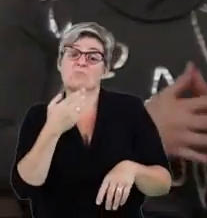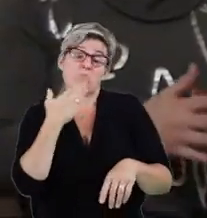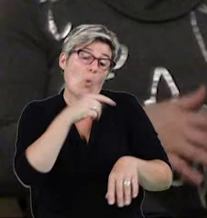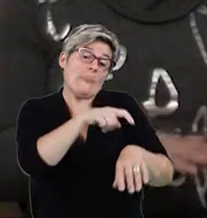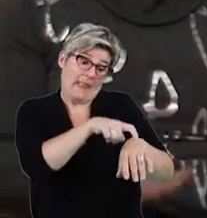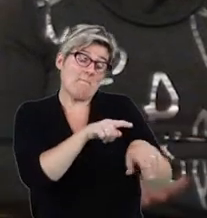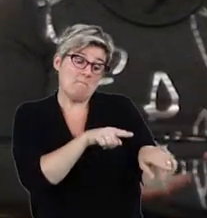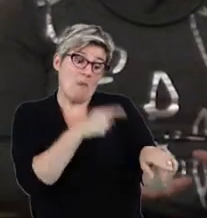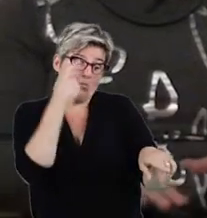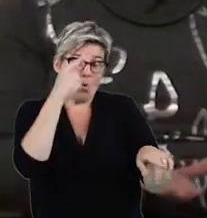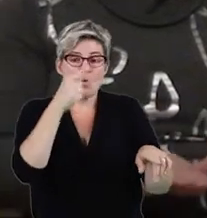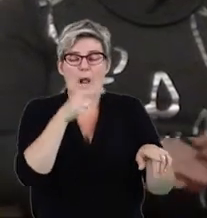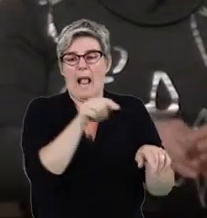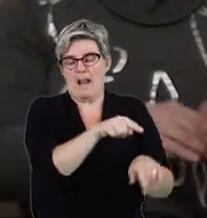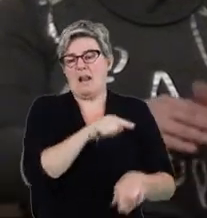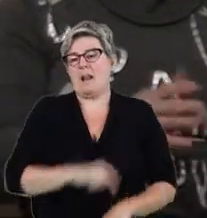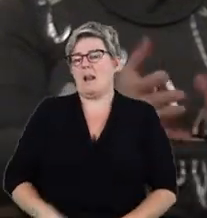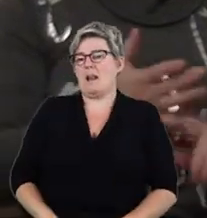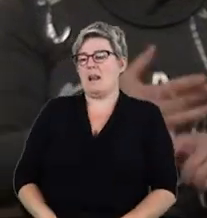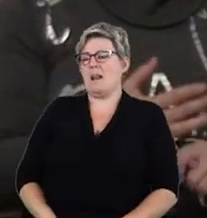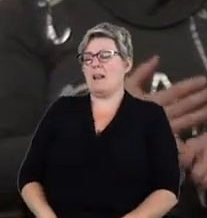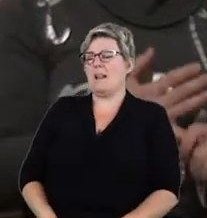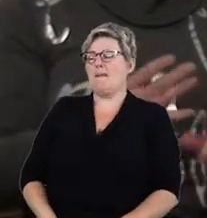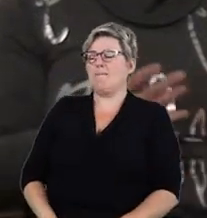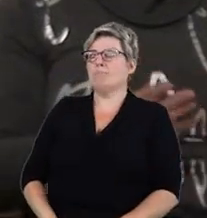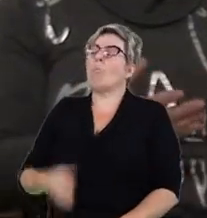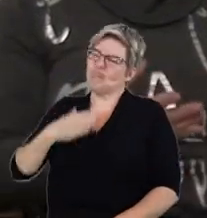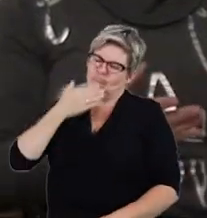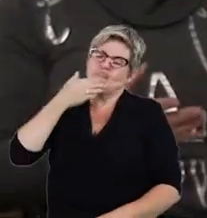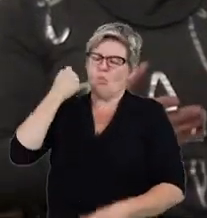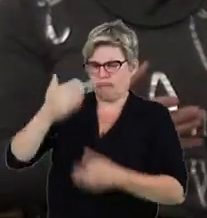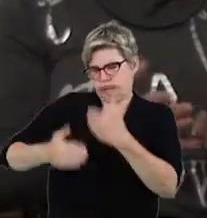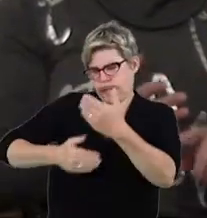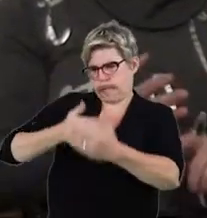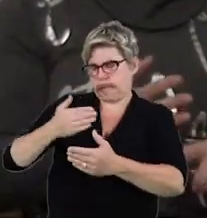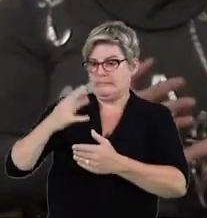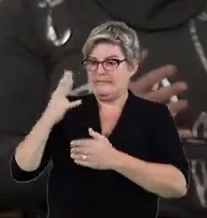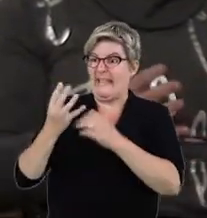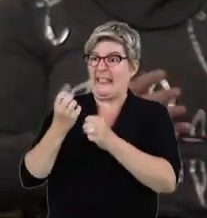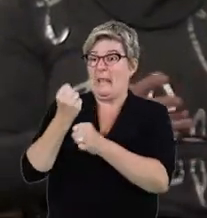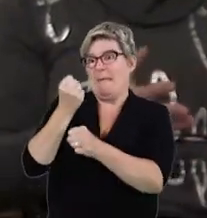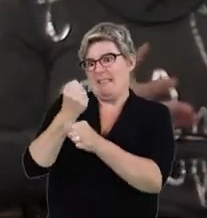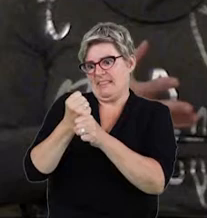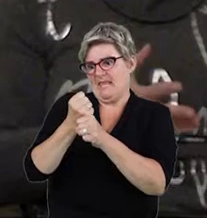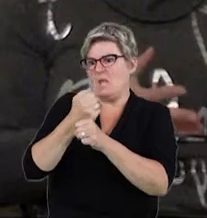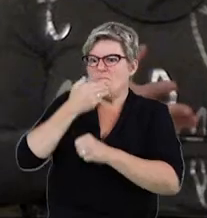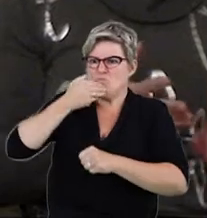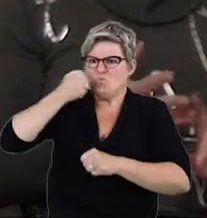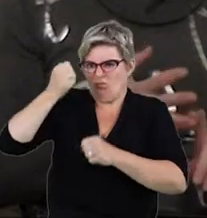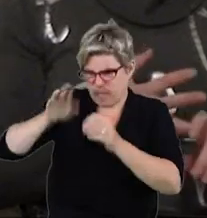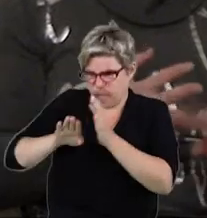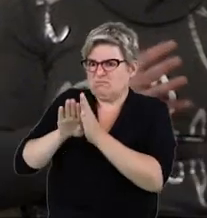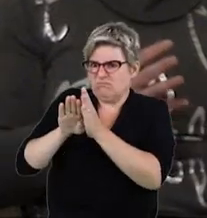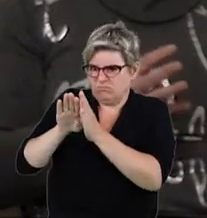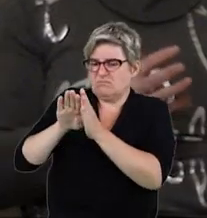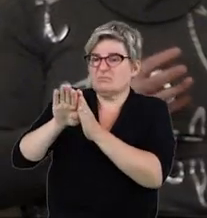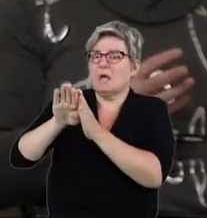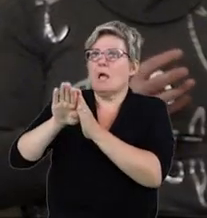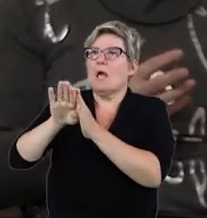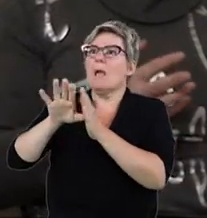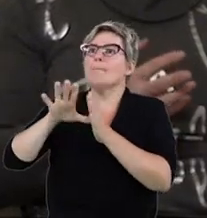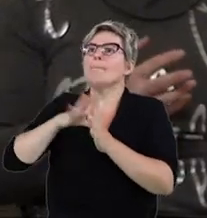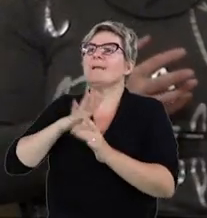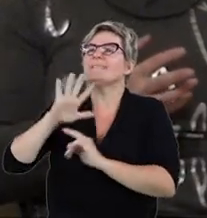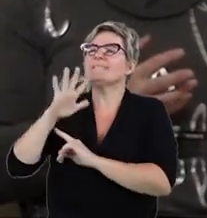chose à ce moment-là. Elle a refait sa 3e année, c'est allé beaucoup mieux. En 4e année, c'est allé